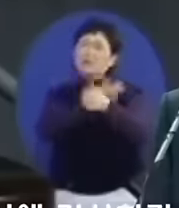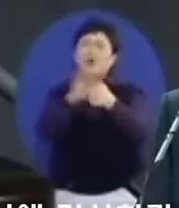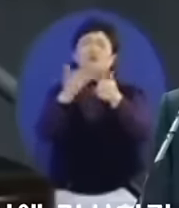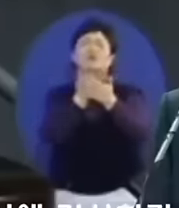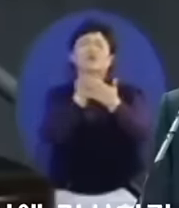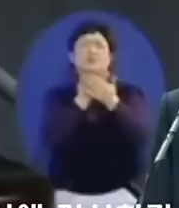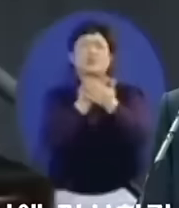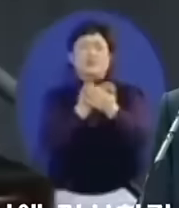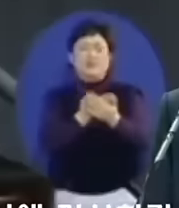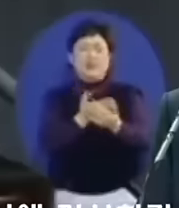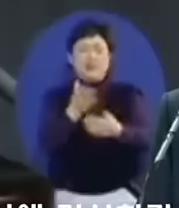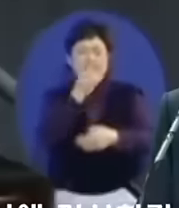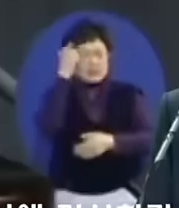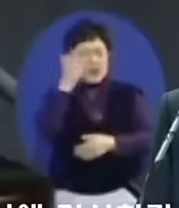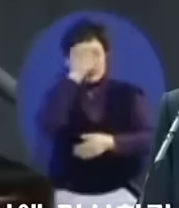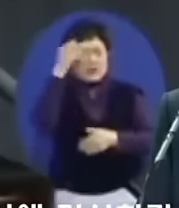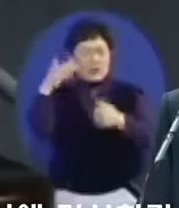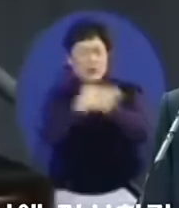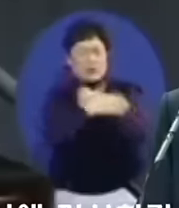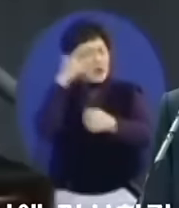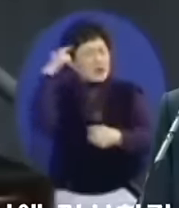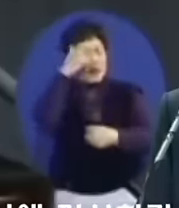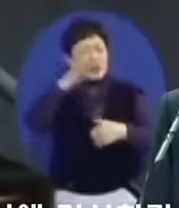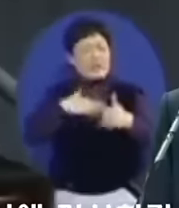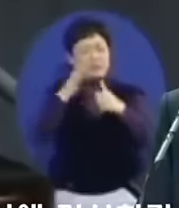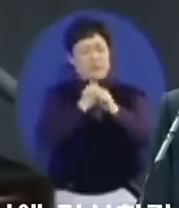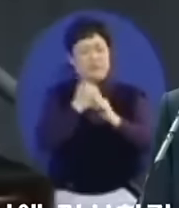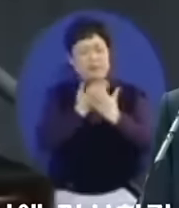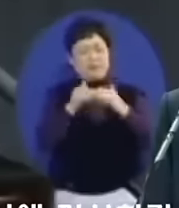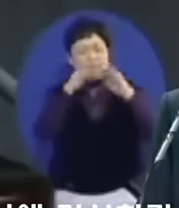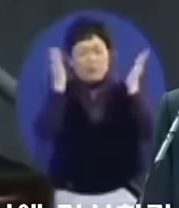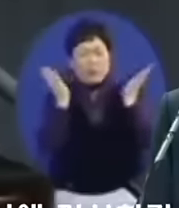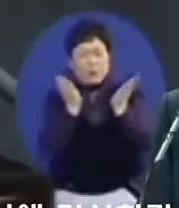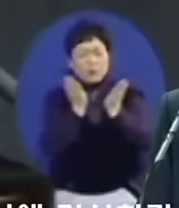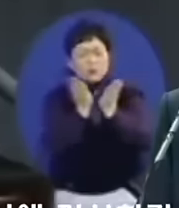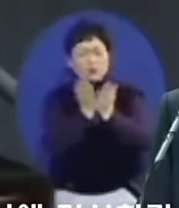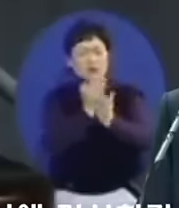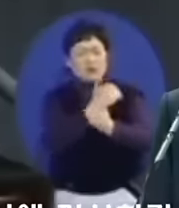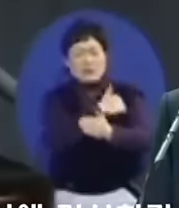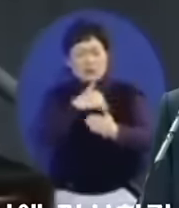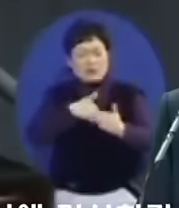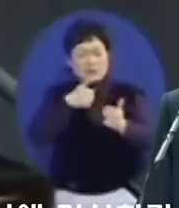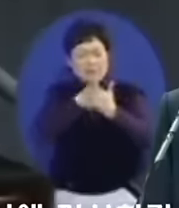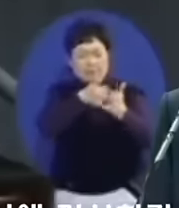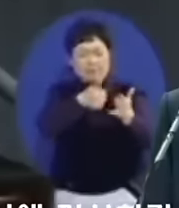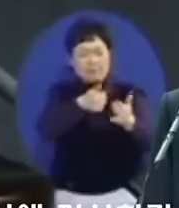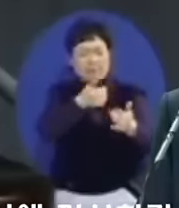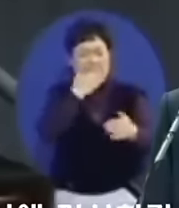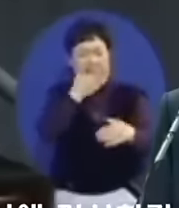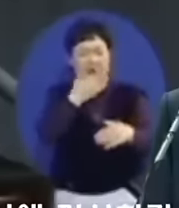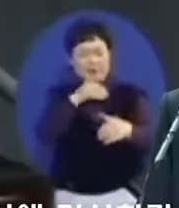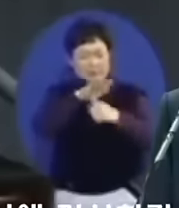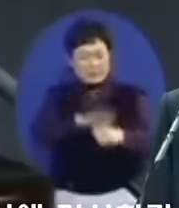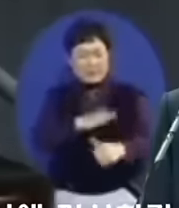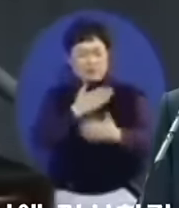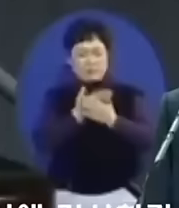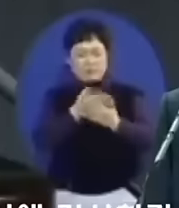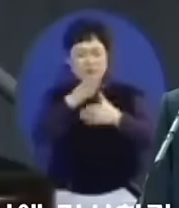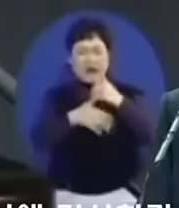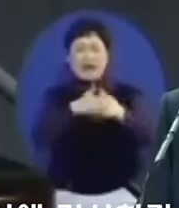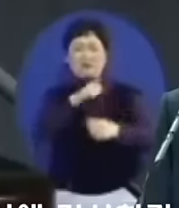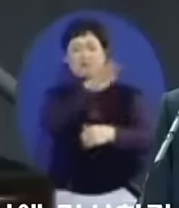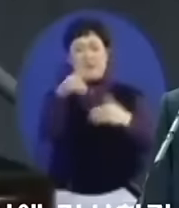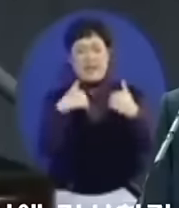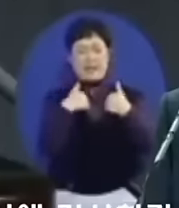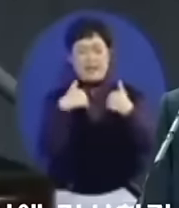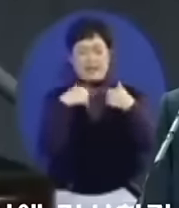주시옵소서. 성령이 위로의 영으로서 나를 붙들어서 모든 고통을 감내하고 극복하게 하여 주시옵소서. 하나님이